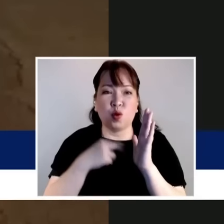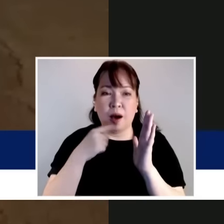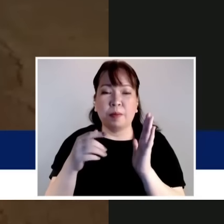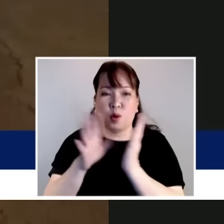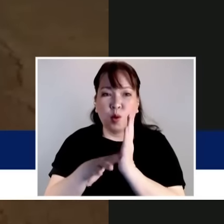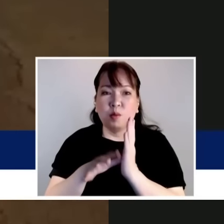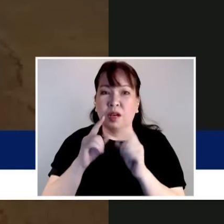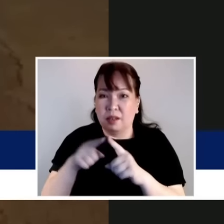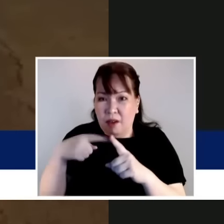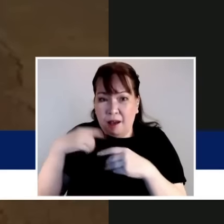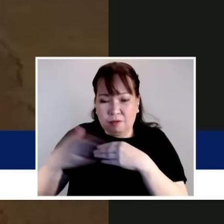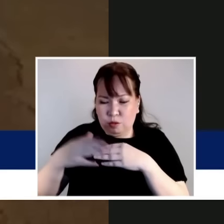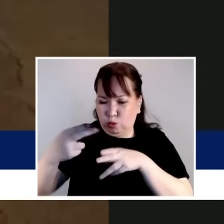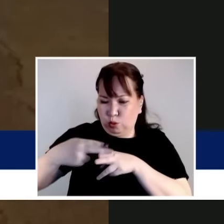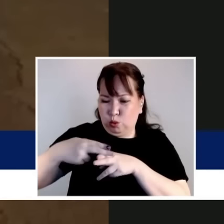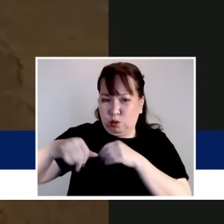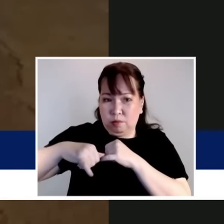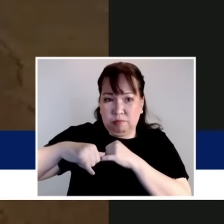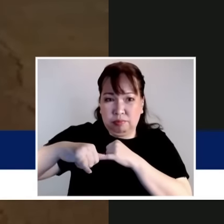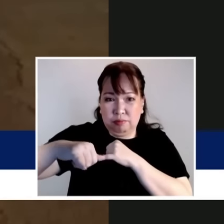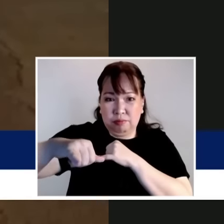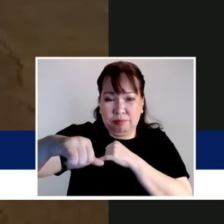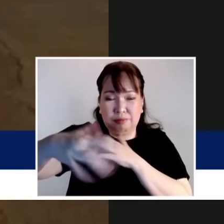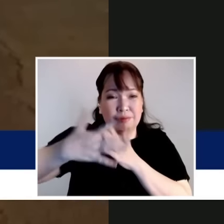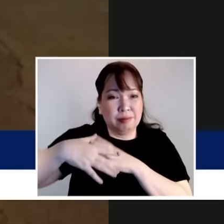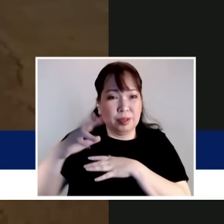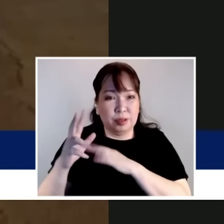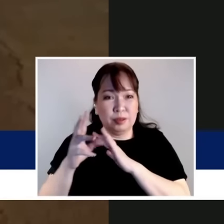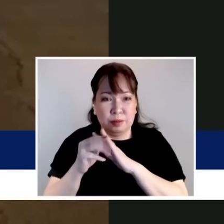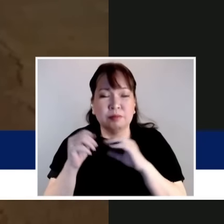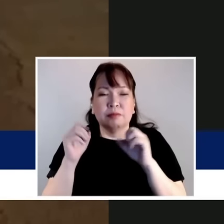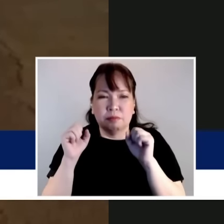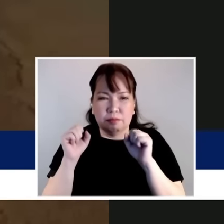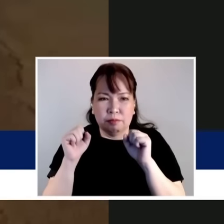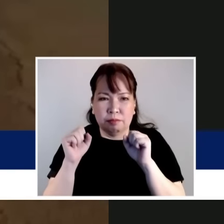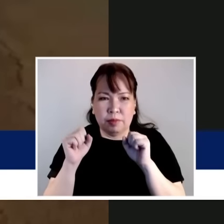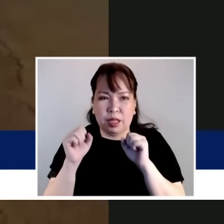hanggat nandun sila sa linya, alas 7 ngayong gabi, pupwede